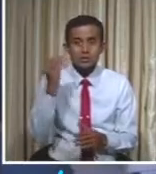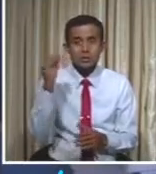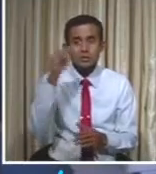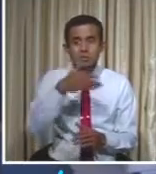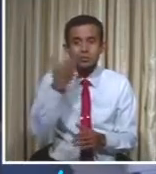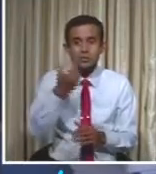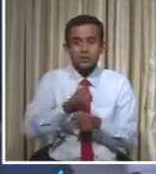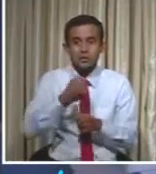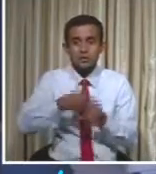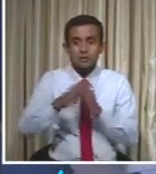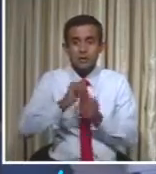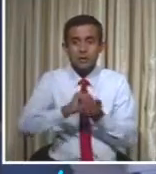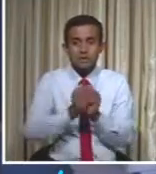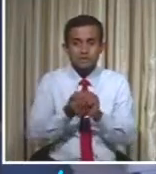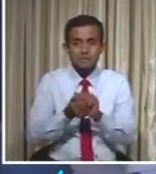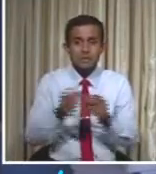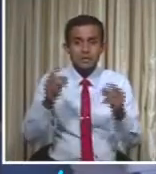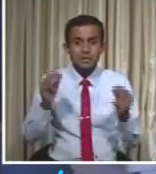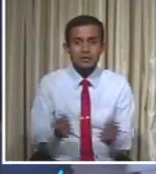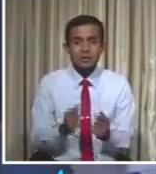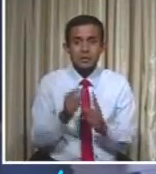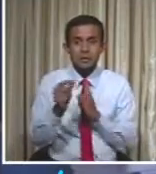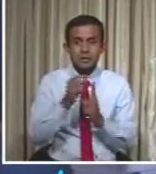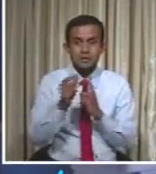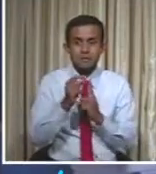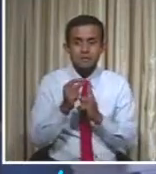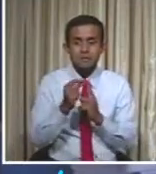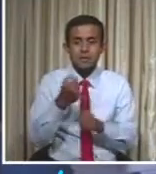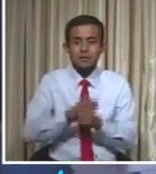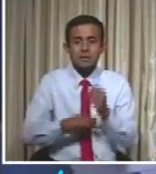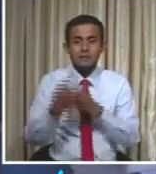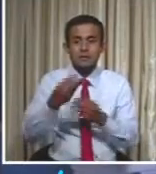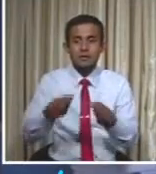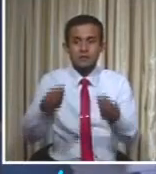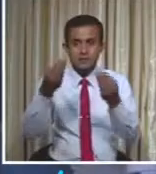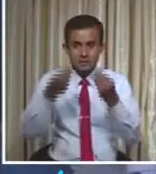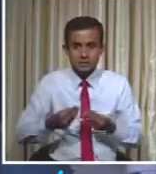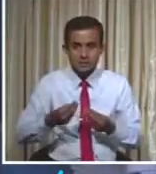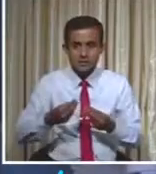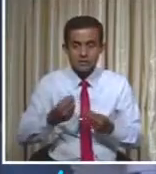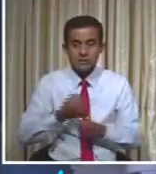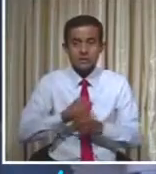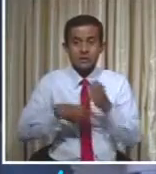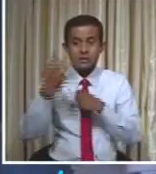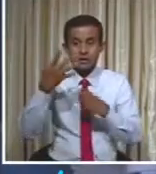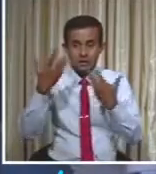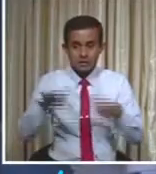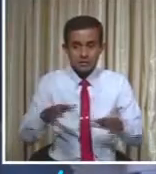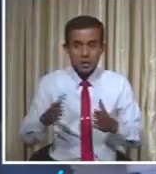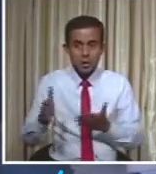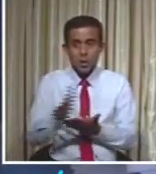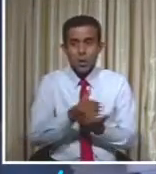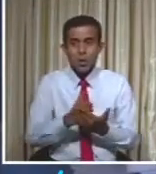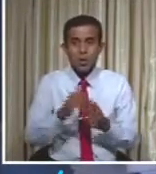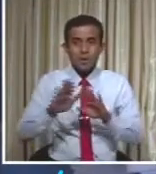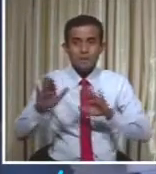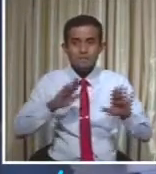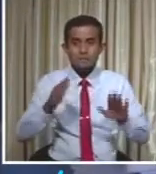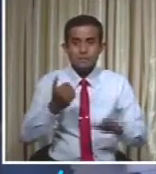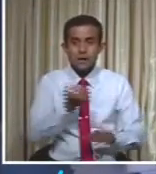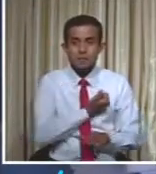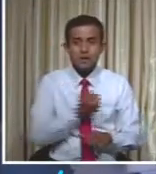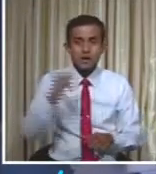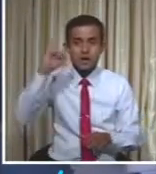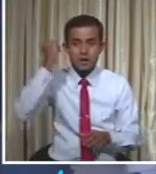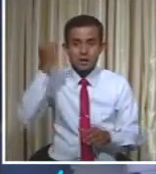විදිහට ගැසට් එක සංශෝධනය කරලා වහාම පාර්ලිමේන්තුවට ගැසට් එක ඉදිරිපත් කරන්න. ඒ ගැසට් එක නිකුත් කරලා සියලු පරිපාලන වෛද්‍ය